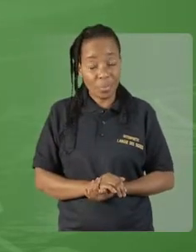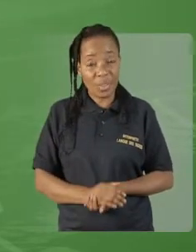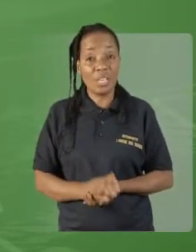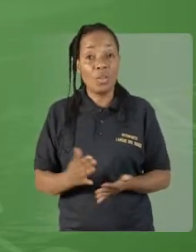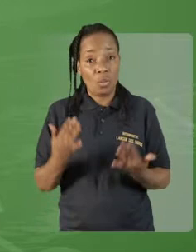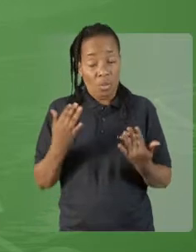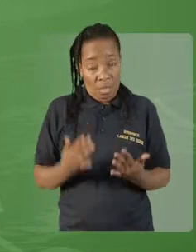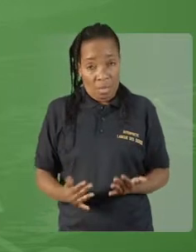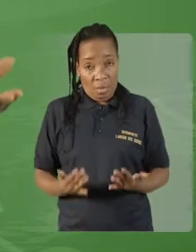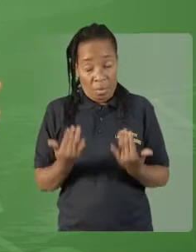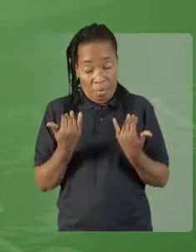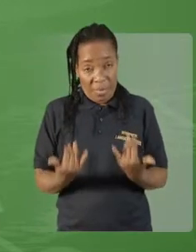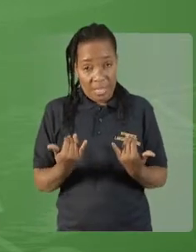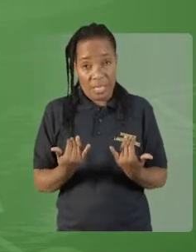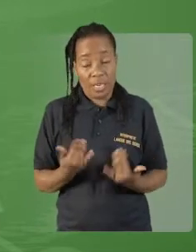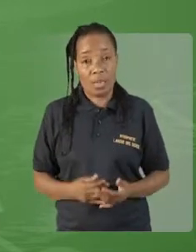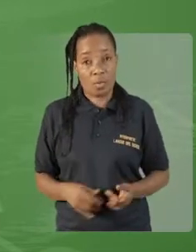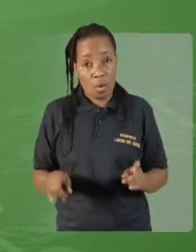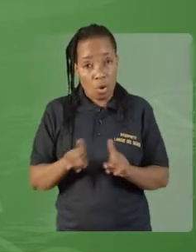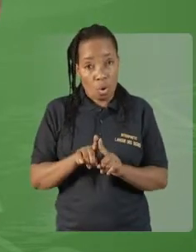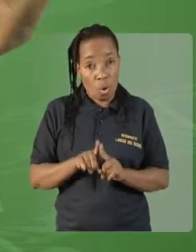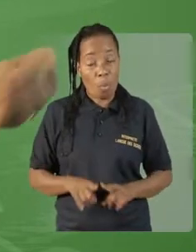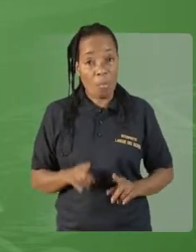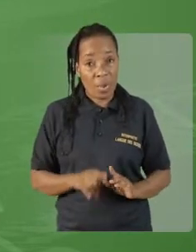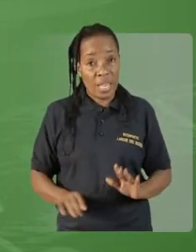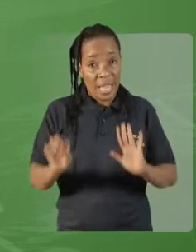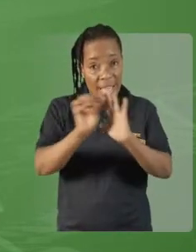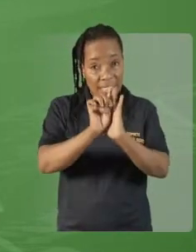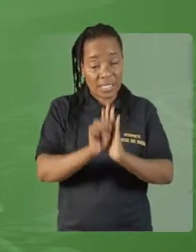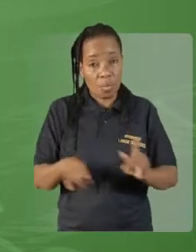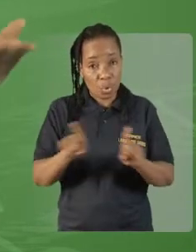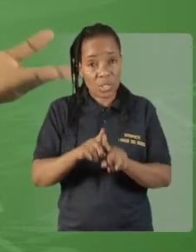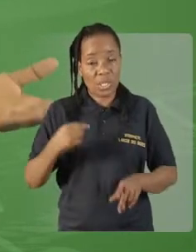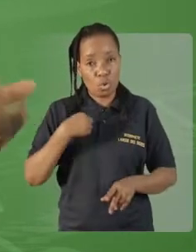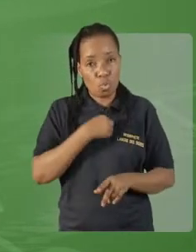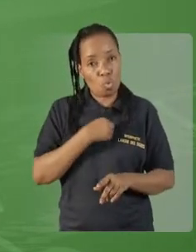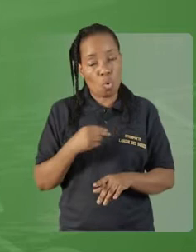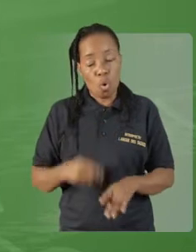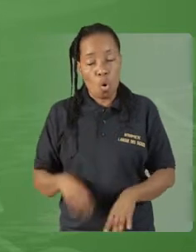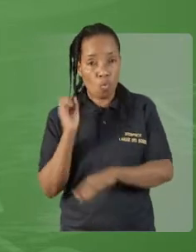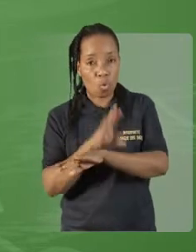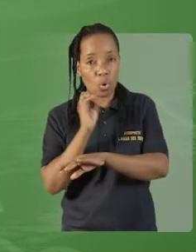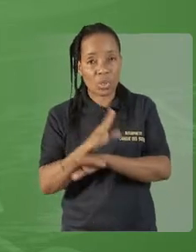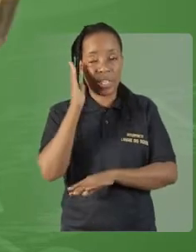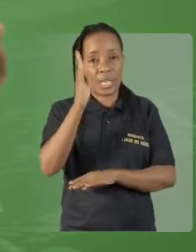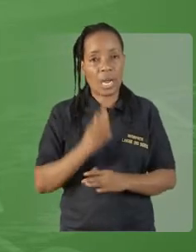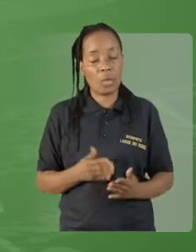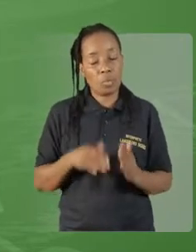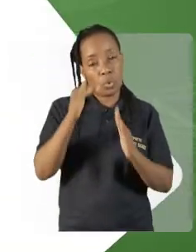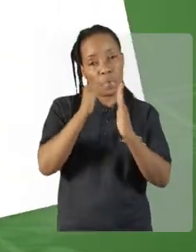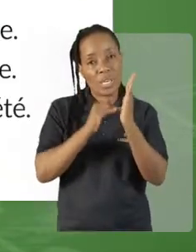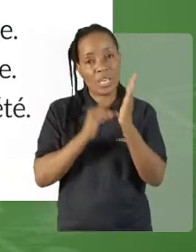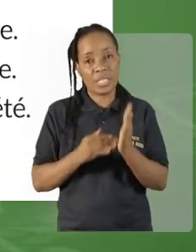apprenants, nous vous conseillons un certain nombre d'auteurs que vous pourriez consulter pour approfondir votre